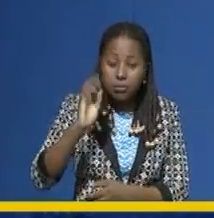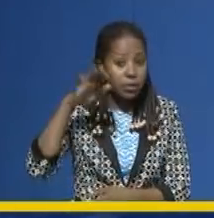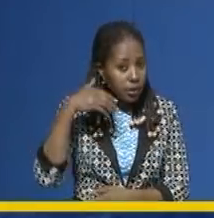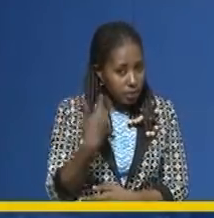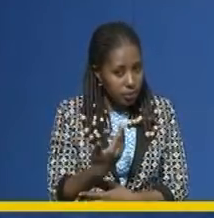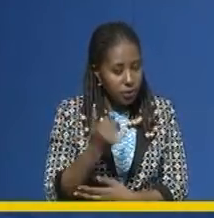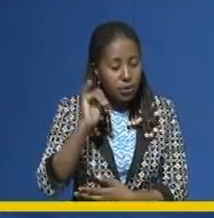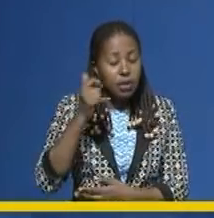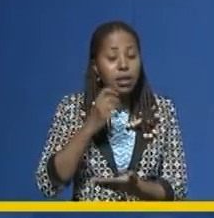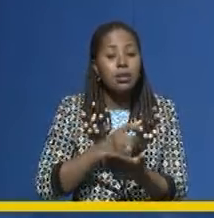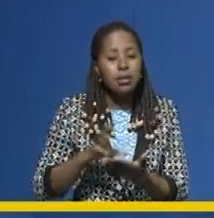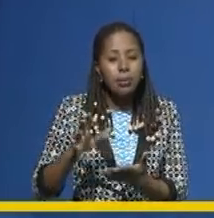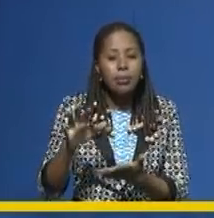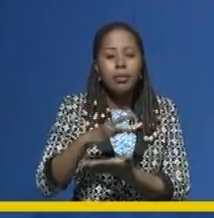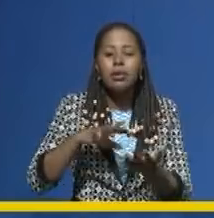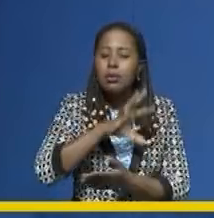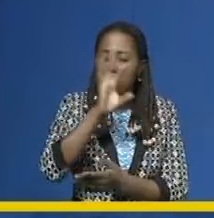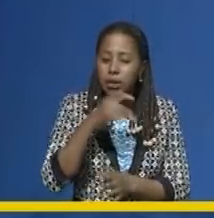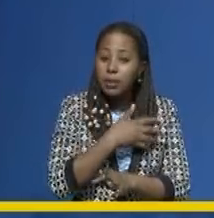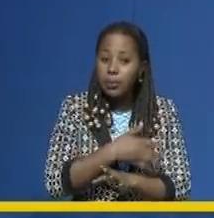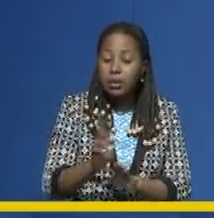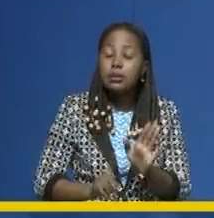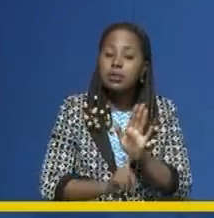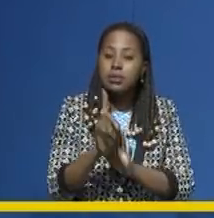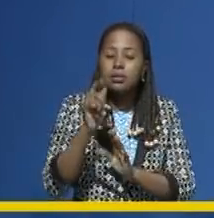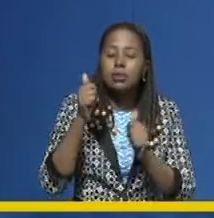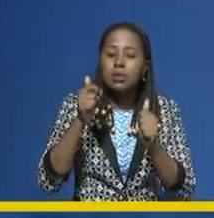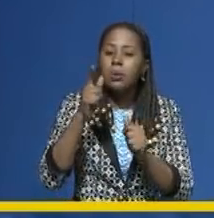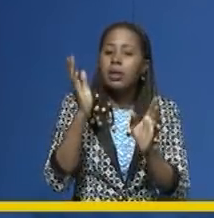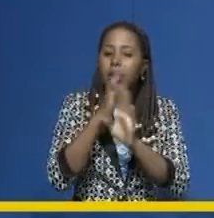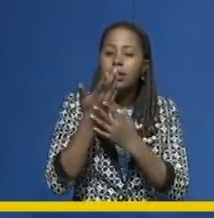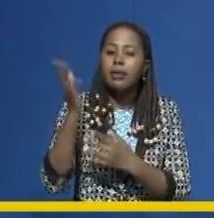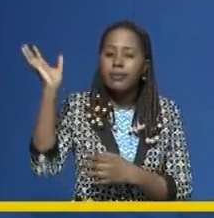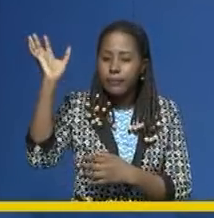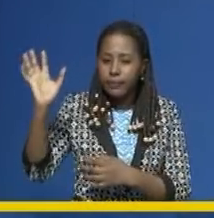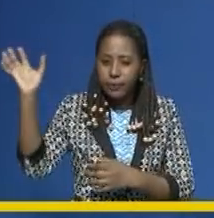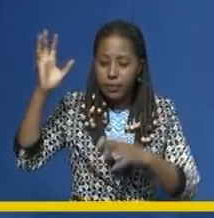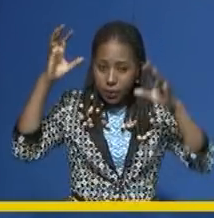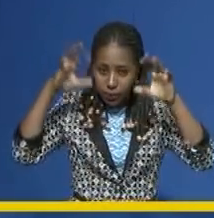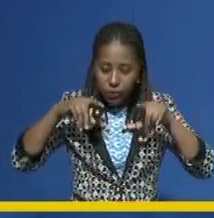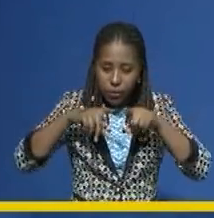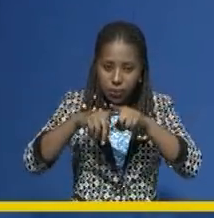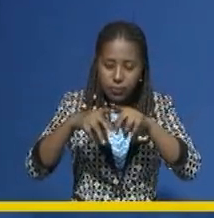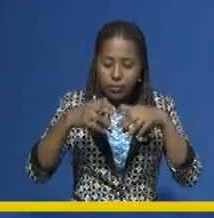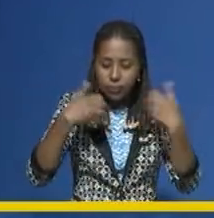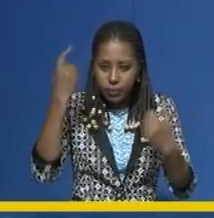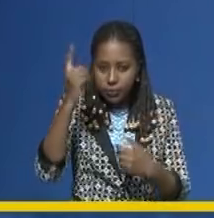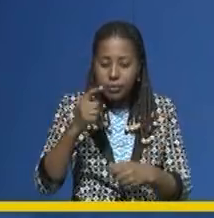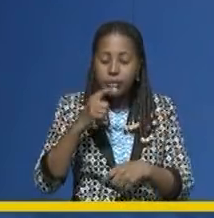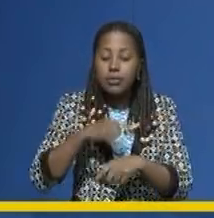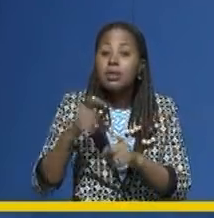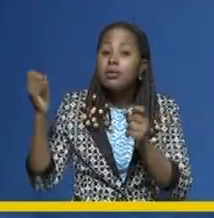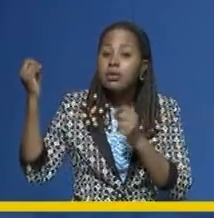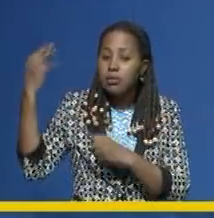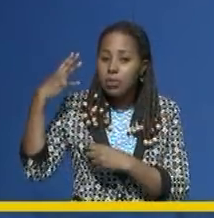sasa, jiji la Dar es Salaam na maeneo yote ya pwani ya kaskazini tunatarajia kuona hali ya mawingu, mvua zombatana na ngurumo za radi na vipindi vya jua. Kiwango